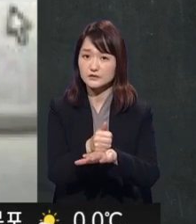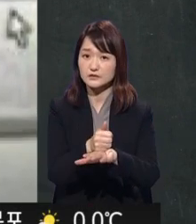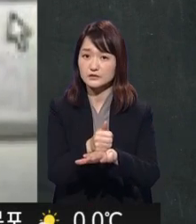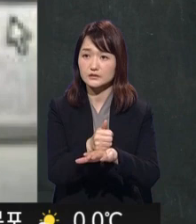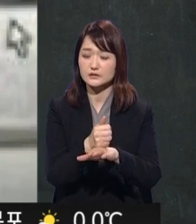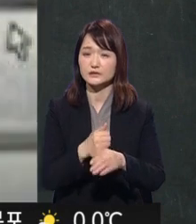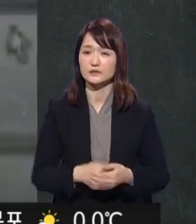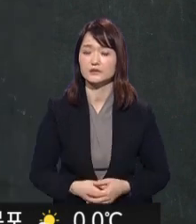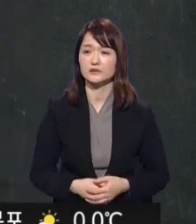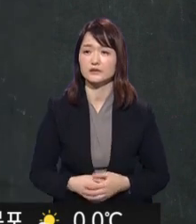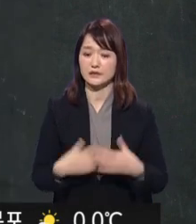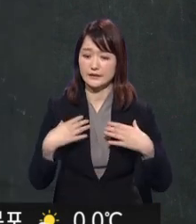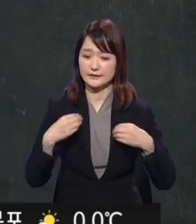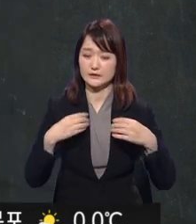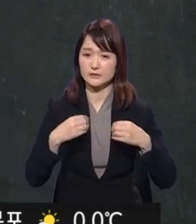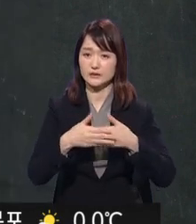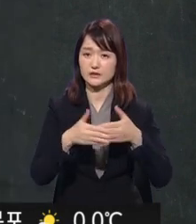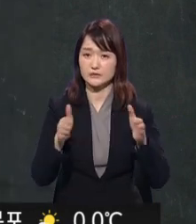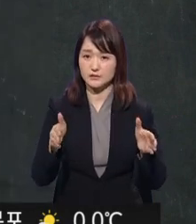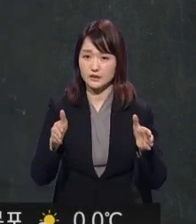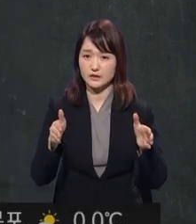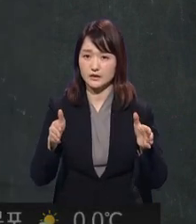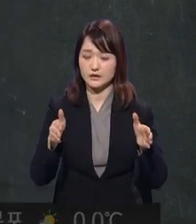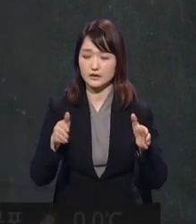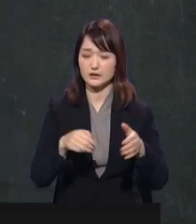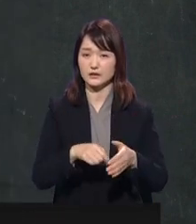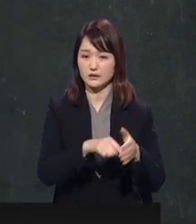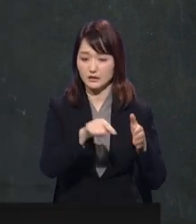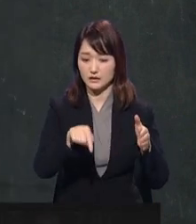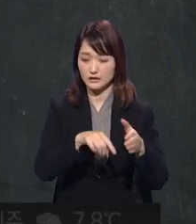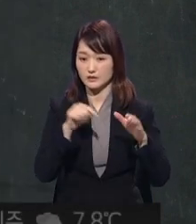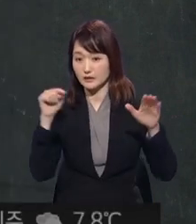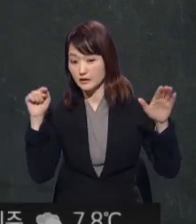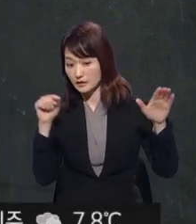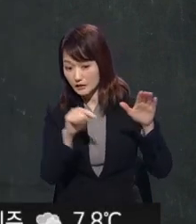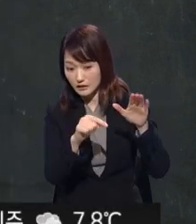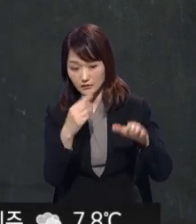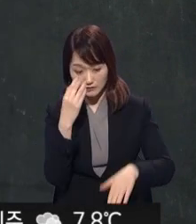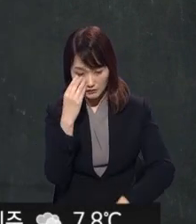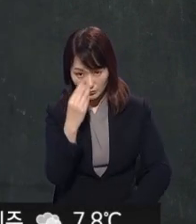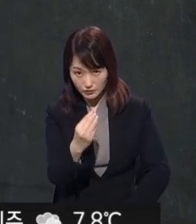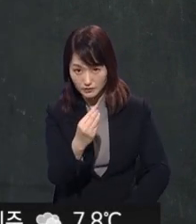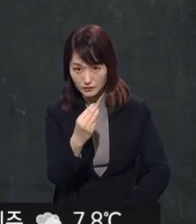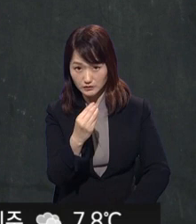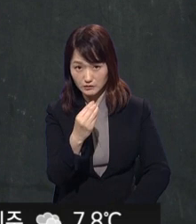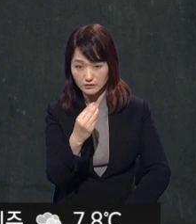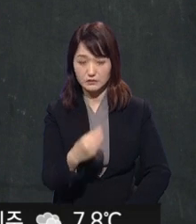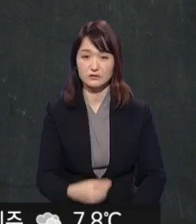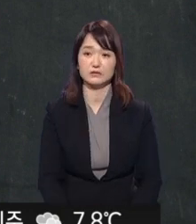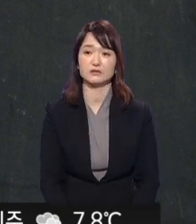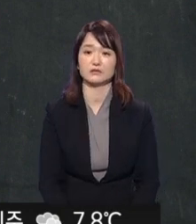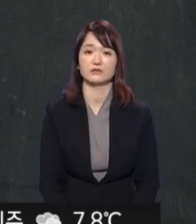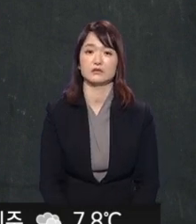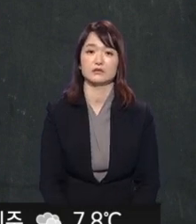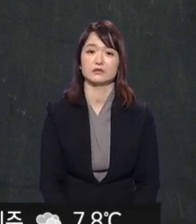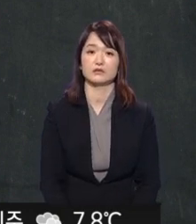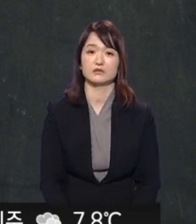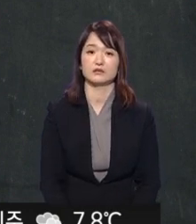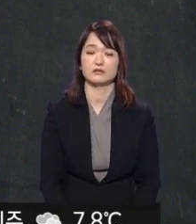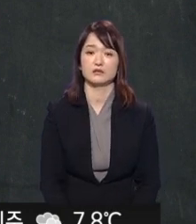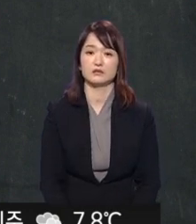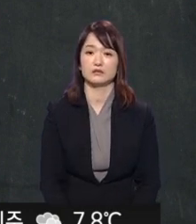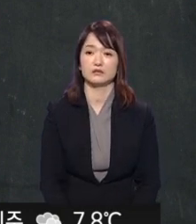어떤 한 찜질방에서 이렇게 행적이 포착이 됐다 이런 얘기도 들었는데 아무쪼록 지금